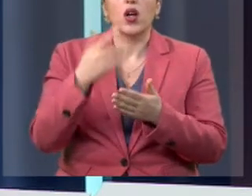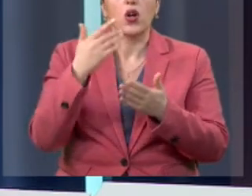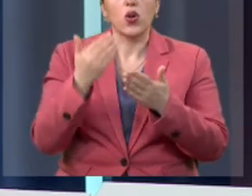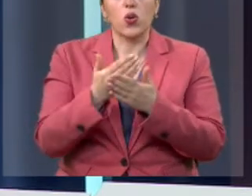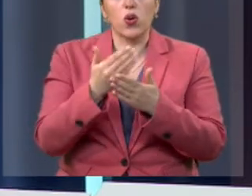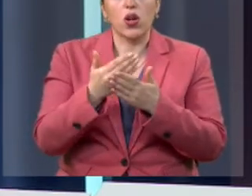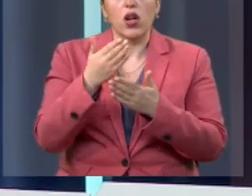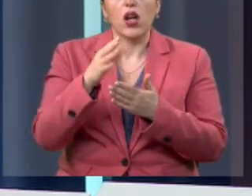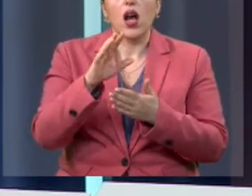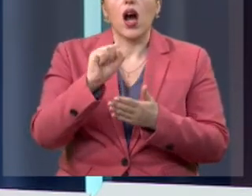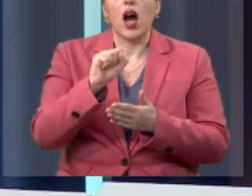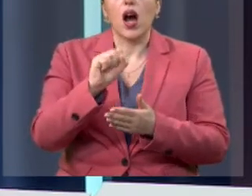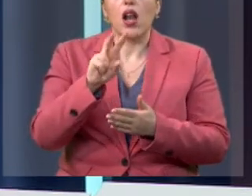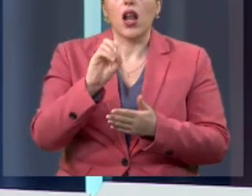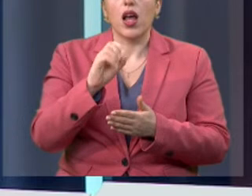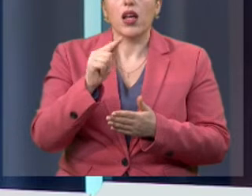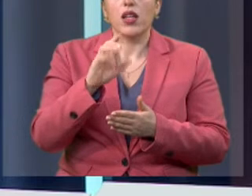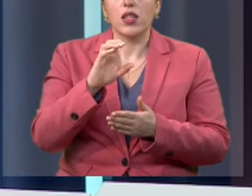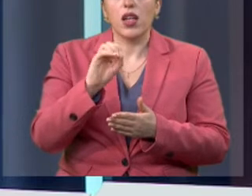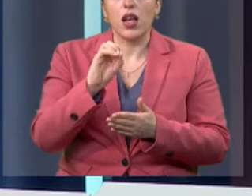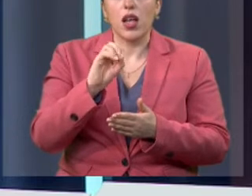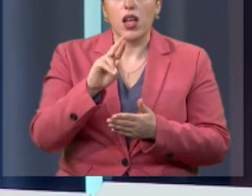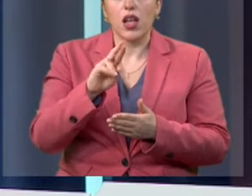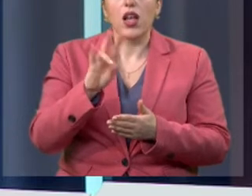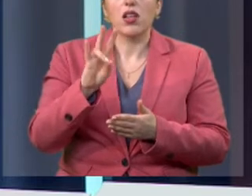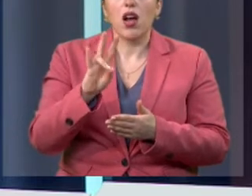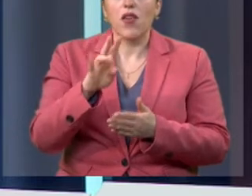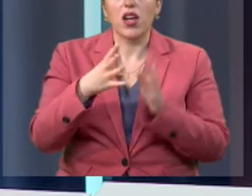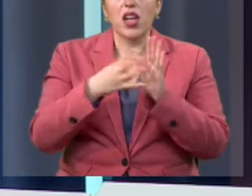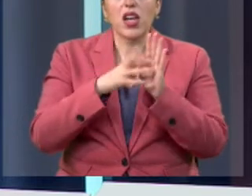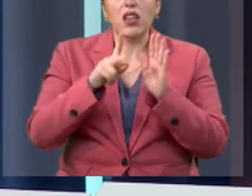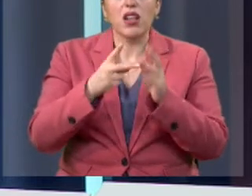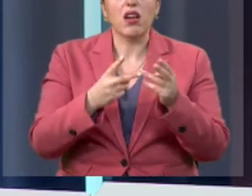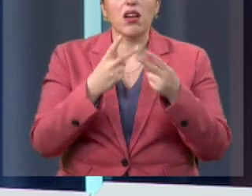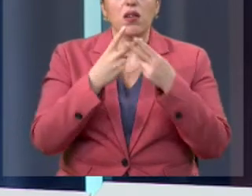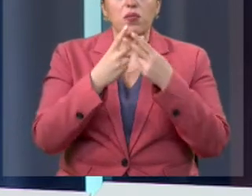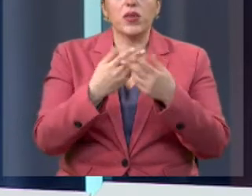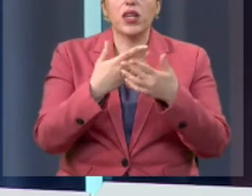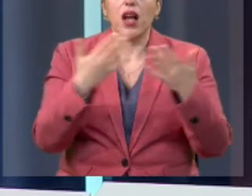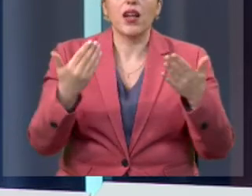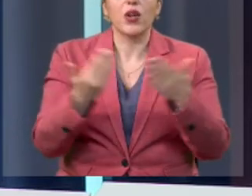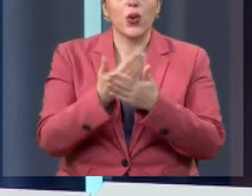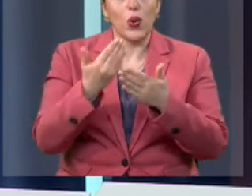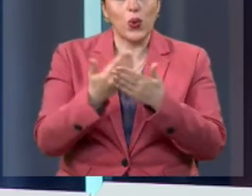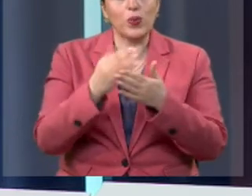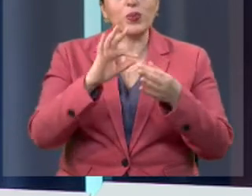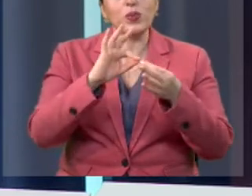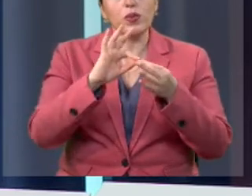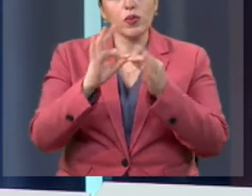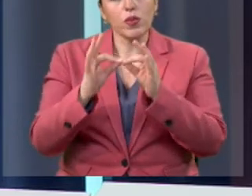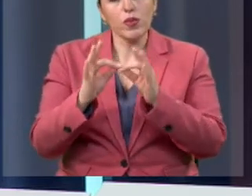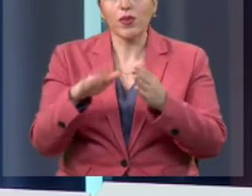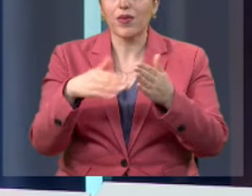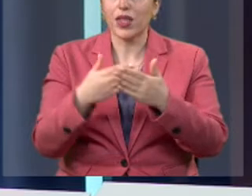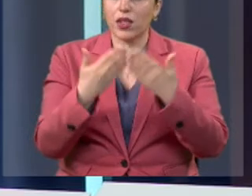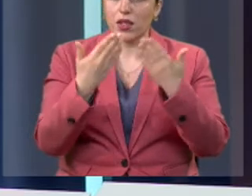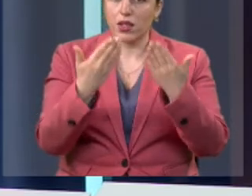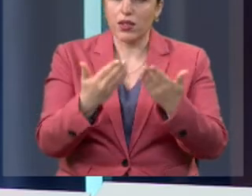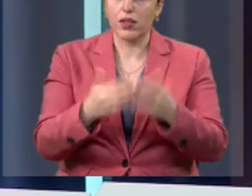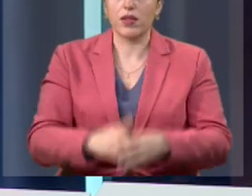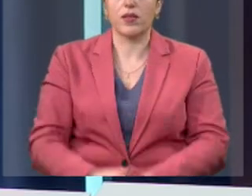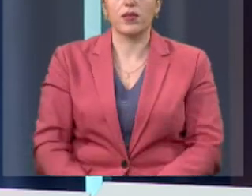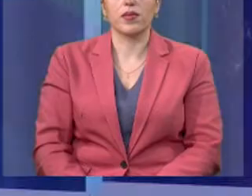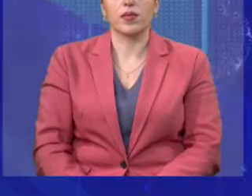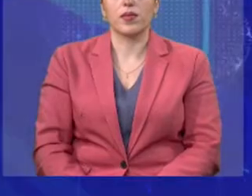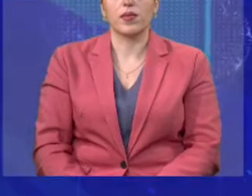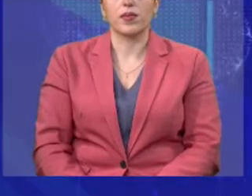գլխագրերում է, Ալեքսեյ Նավալնին է 9 տարվա ազատազրկման դատապարտվել, որվա մի շարք նորությունների մեկ տեսաշարով